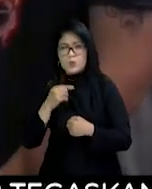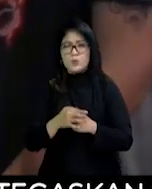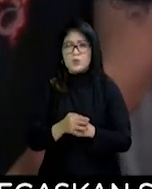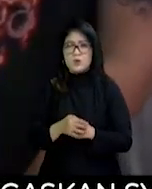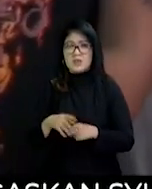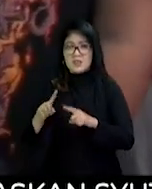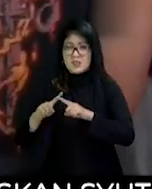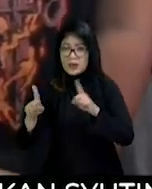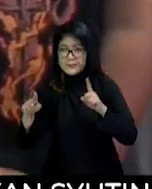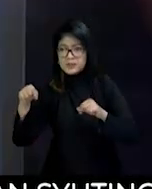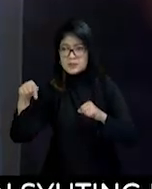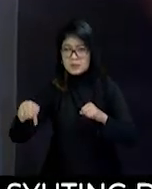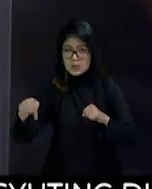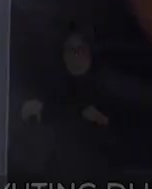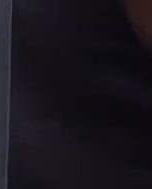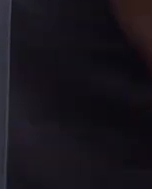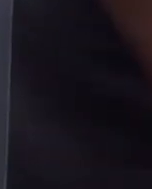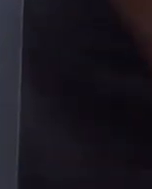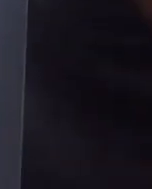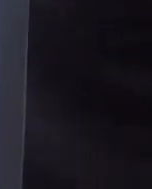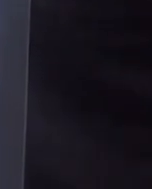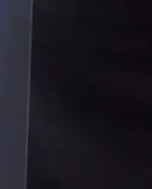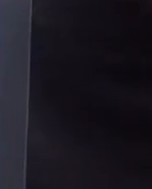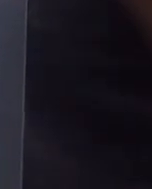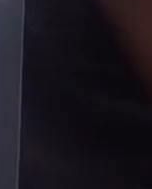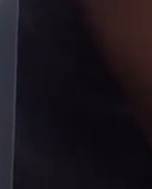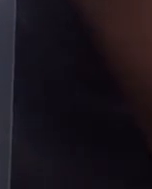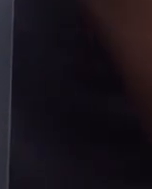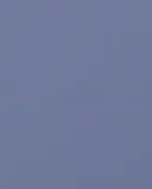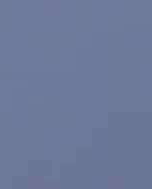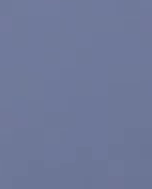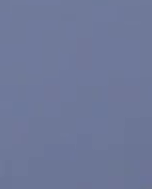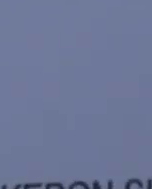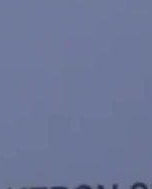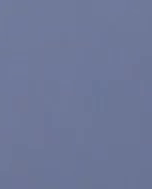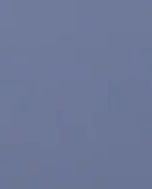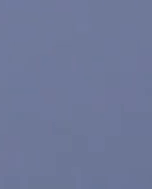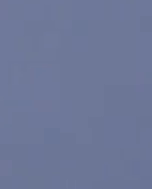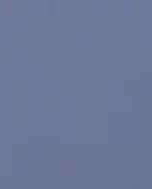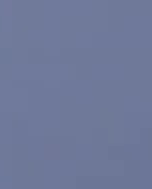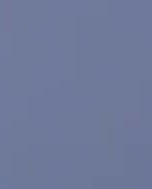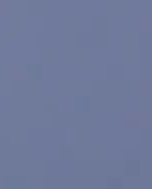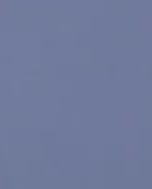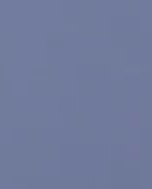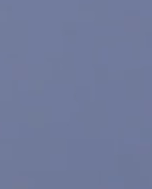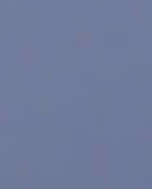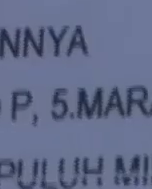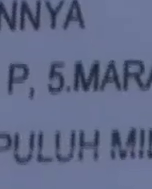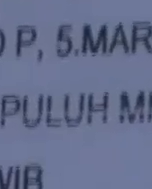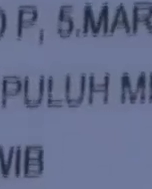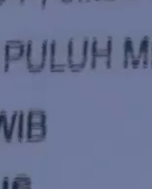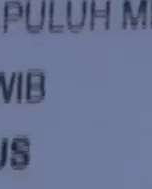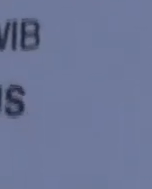Namun diduga tender pengadaan alat kesehatan ini merupakan tender fiktif. Dalam kasus investasi bodong ini, sebanyak